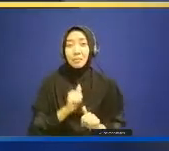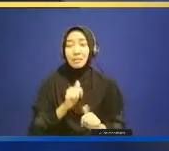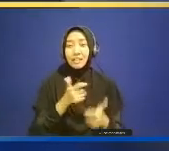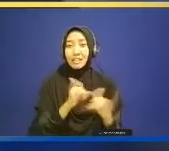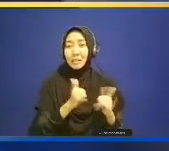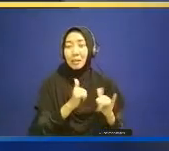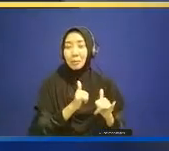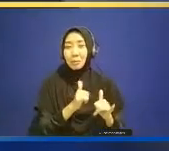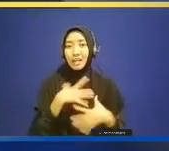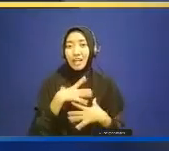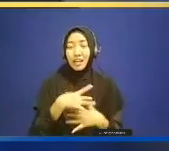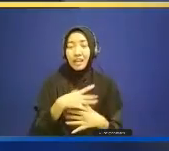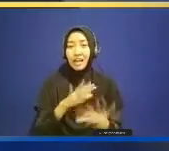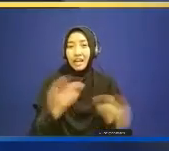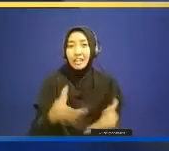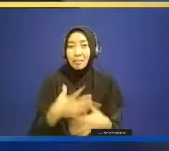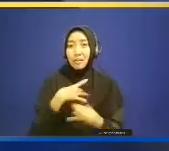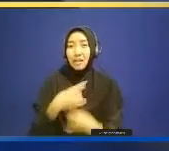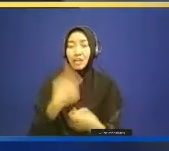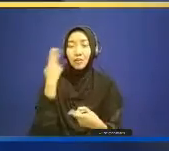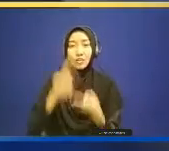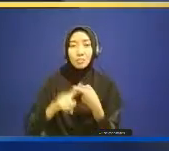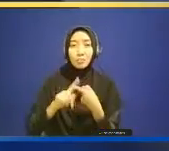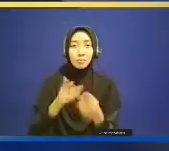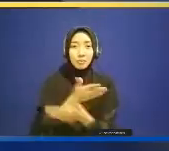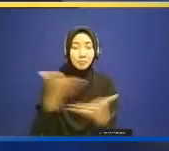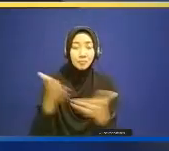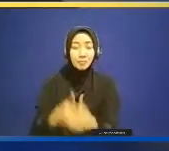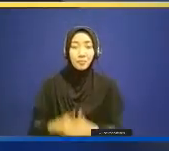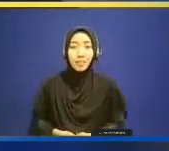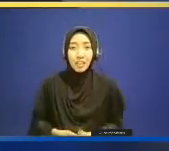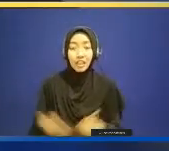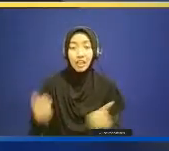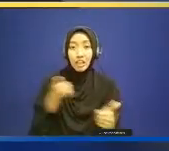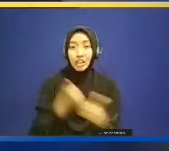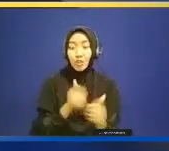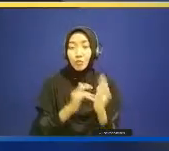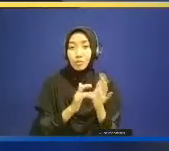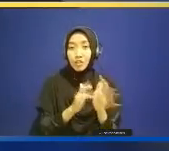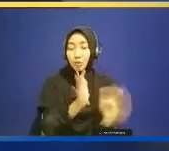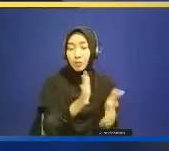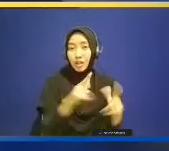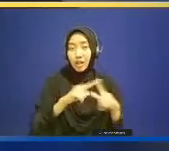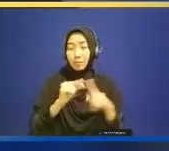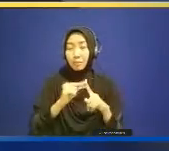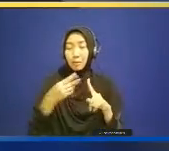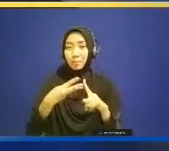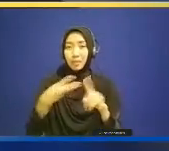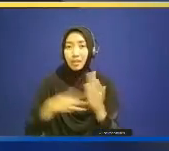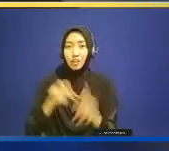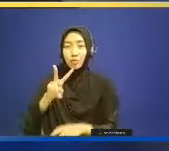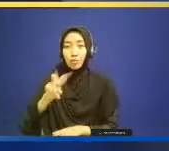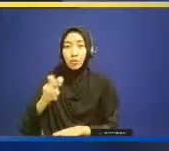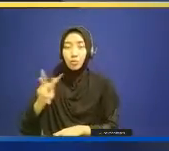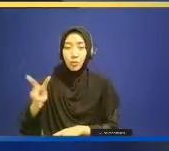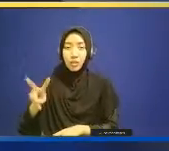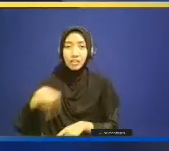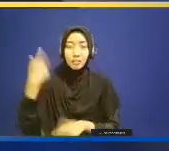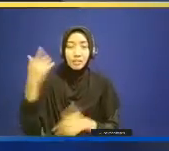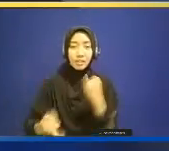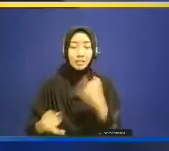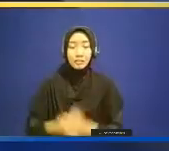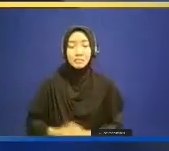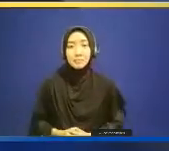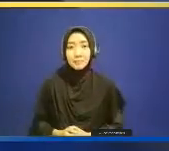hadiah menarik bagi teman-teman yang ada di sini jadi Ikutin terus webinar bincang APBN 2022 hingga tuntas